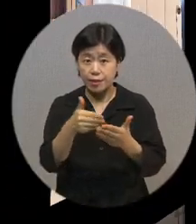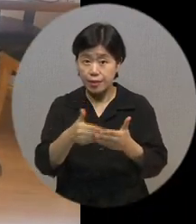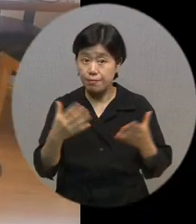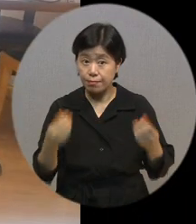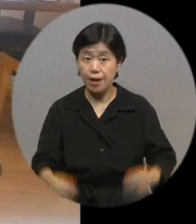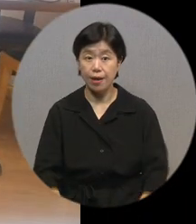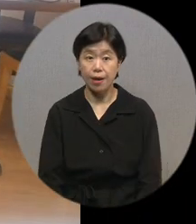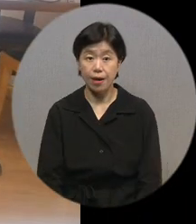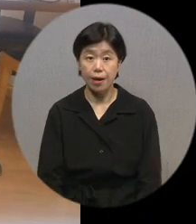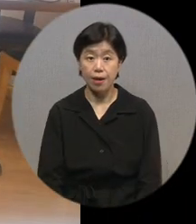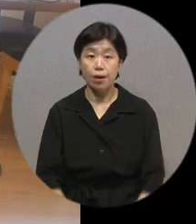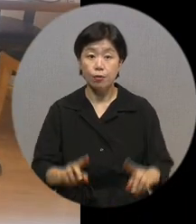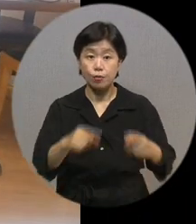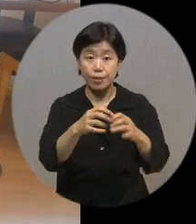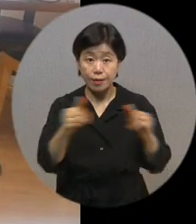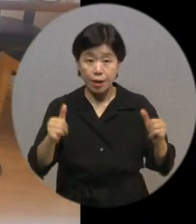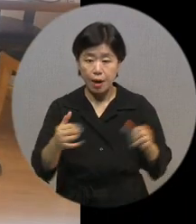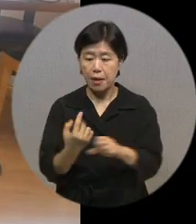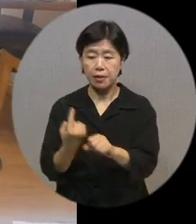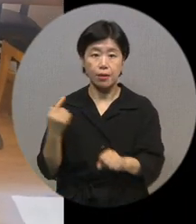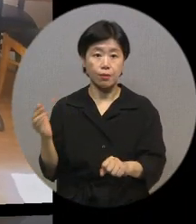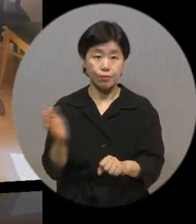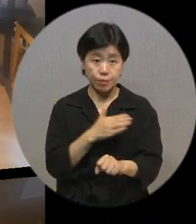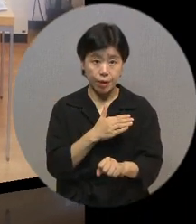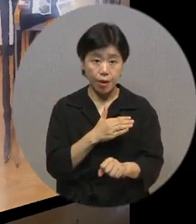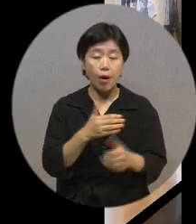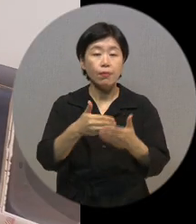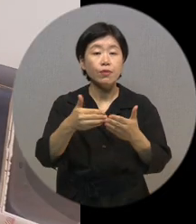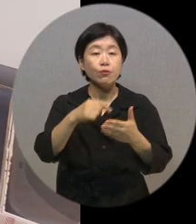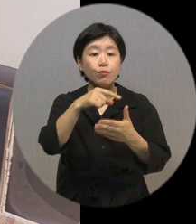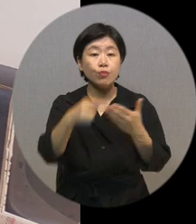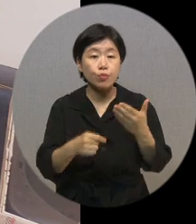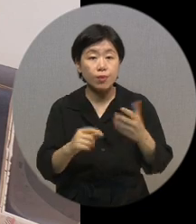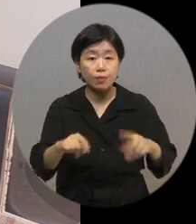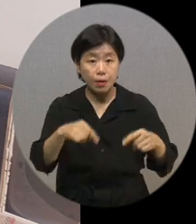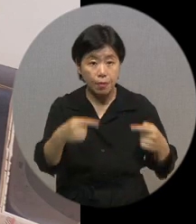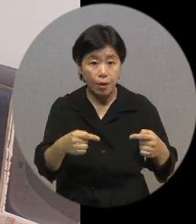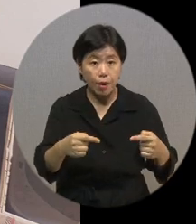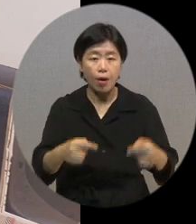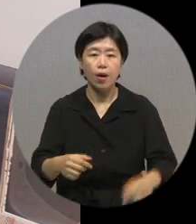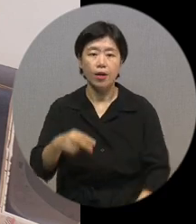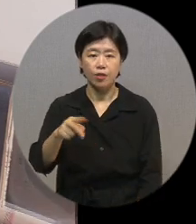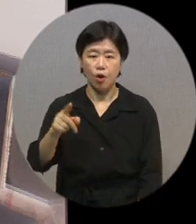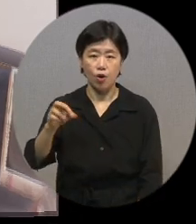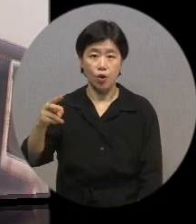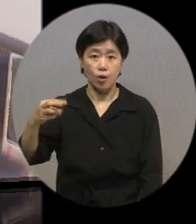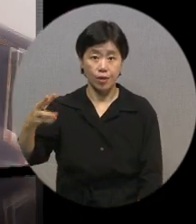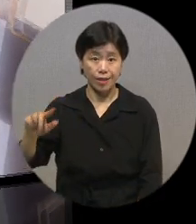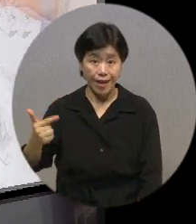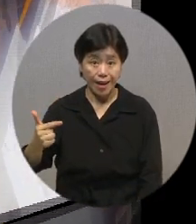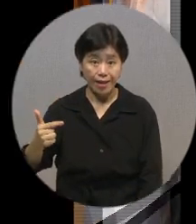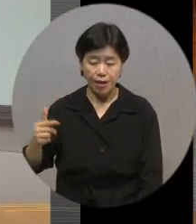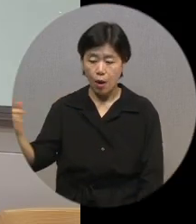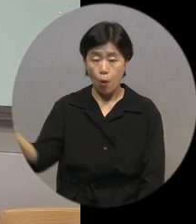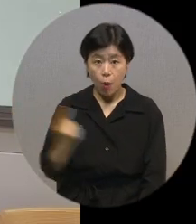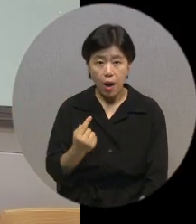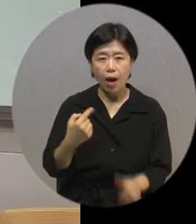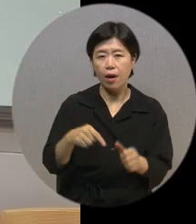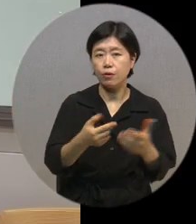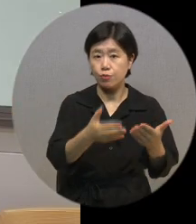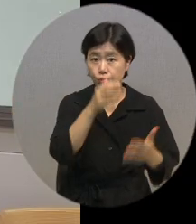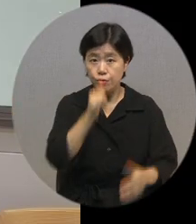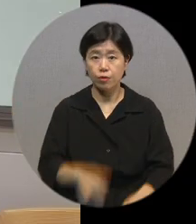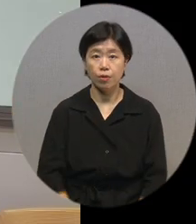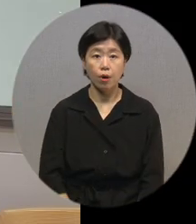만들어냈습니다. 이용인들은 지난해부터 미술 프로그램에 참여하며 서양화가 서영란 작가의 지도를 받았습니다. 움보원